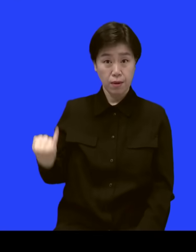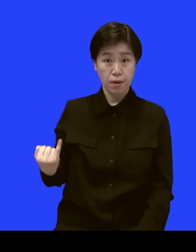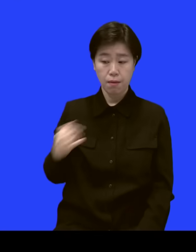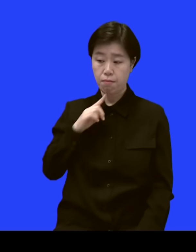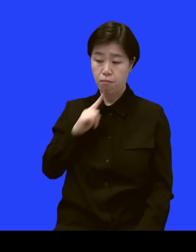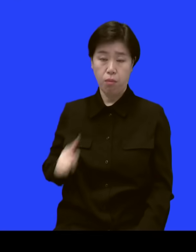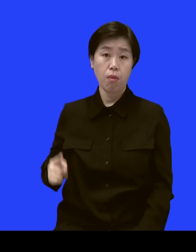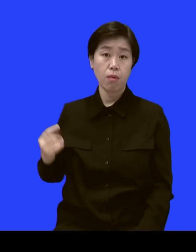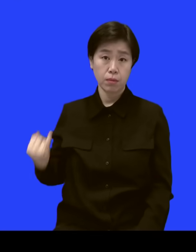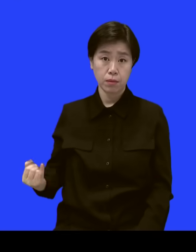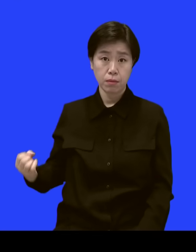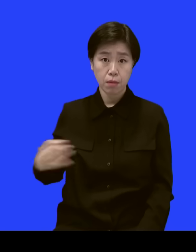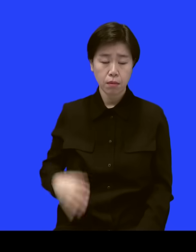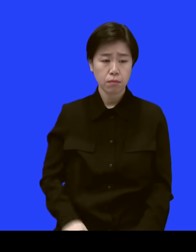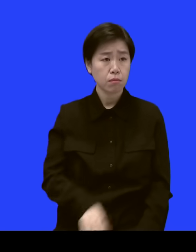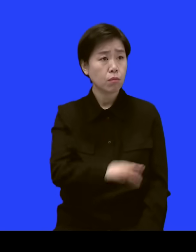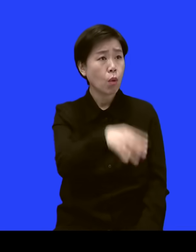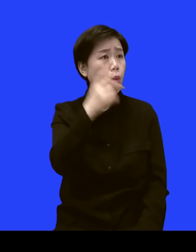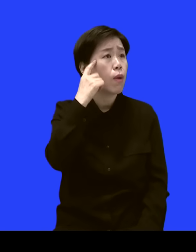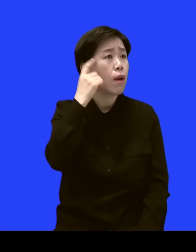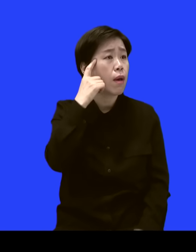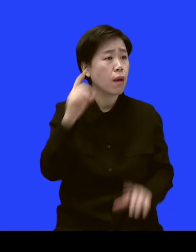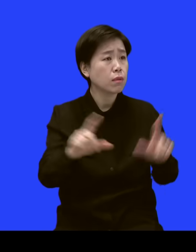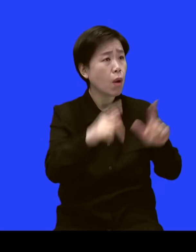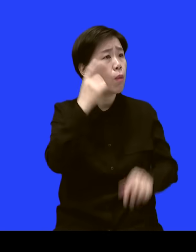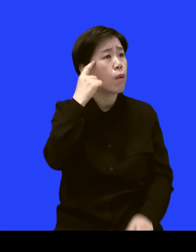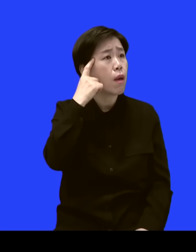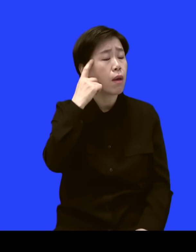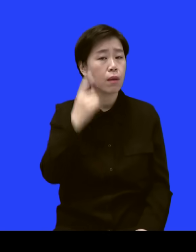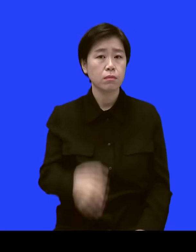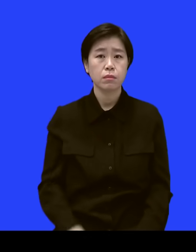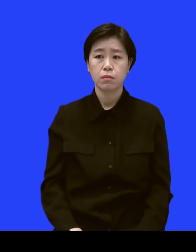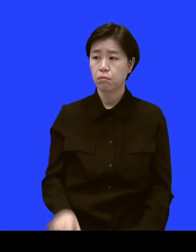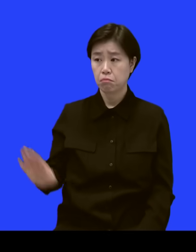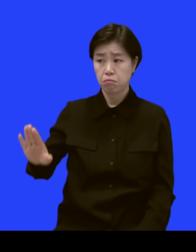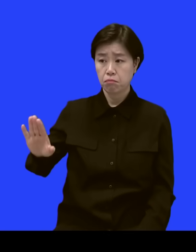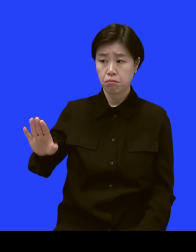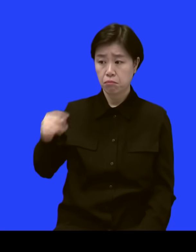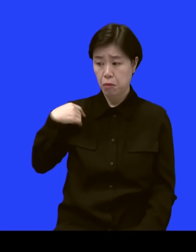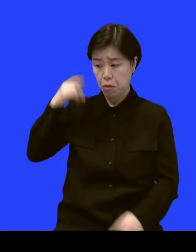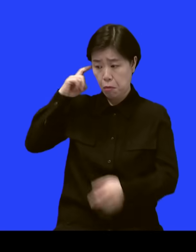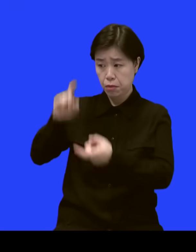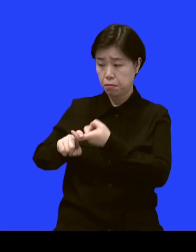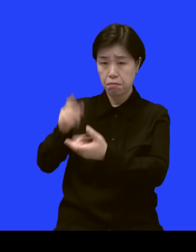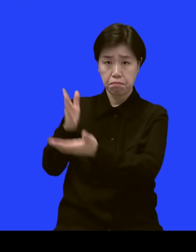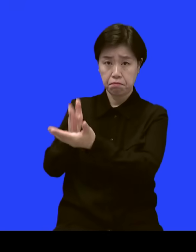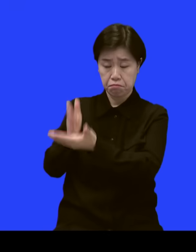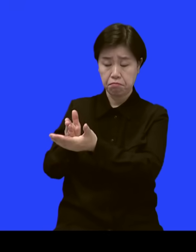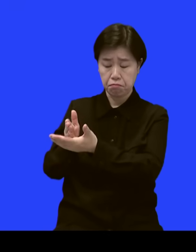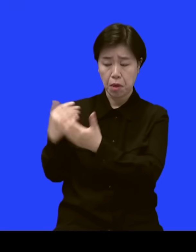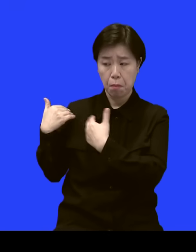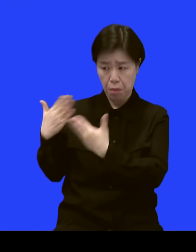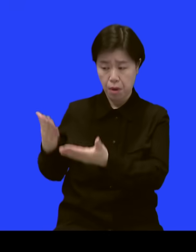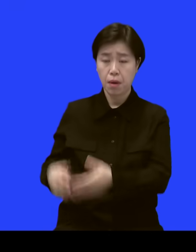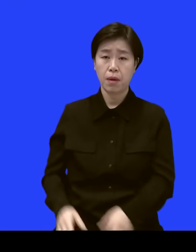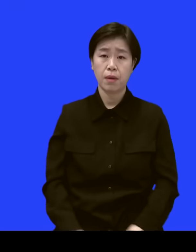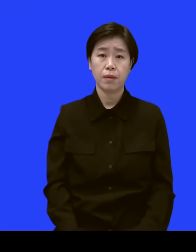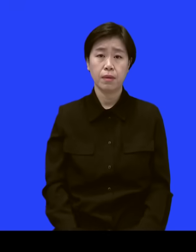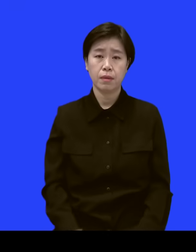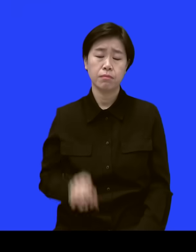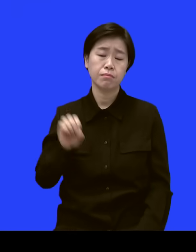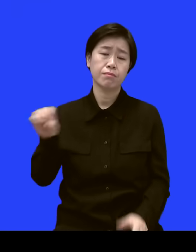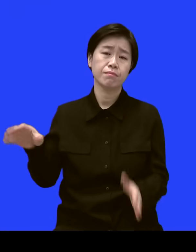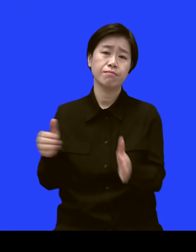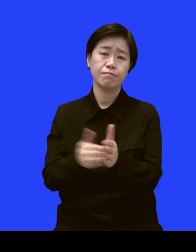연년생이거든요. 언니 왜 그래? 제발 나 좀 없는 사람 취급해줘. 나 좀 내버려둬. 그냥 그렇게 얘기를 했던 것 같아요.